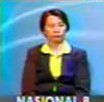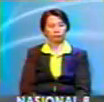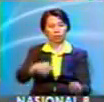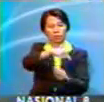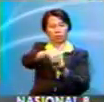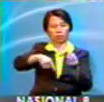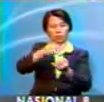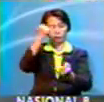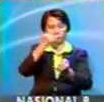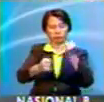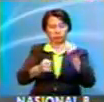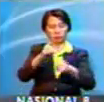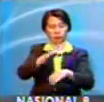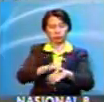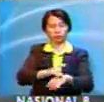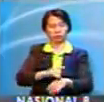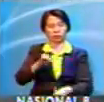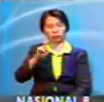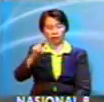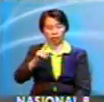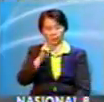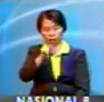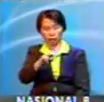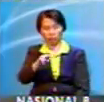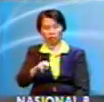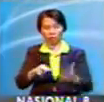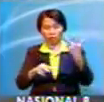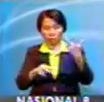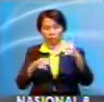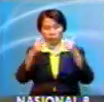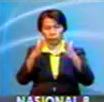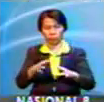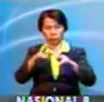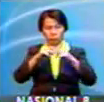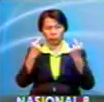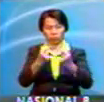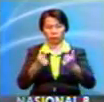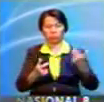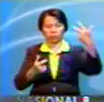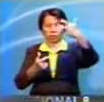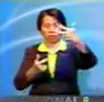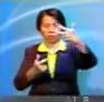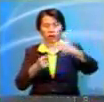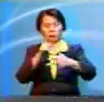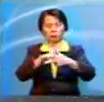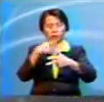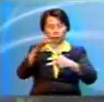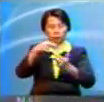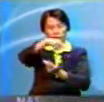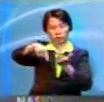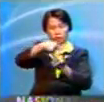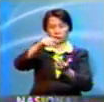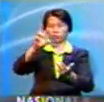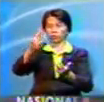Pusingan terakhir di lapangan golf KLGCC nyata menyaksikan pertemuan tiga pemain yang menghuni kelompok teratas. Pendahulu selepas tiga pusingan,